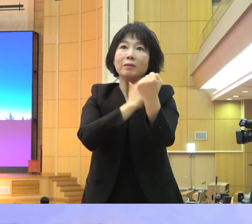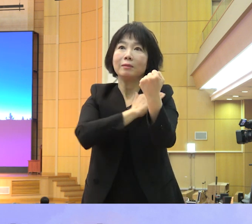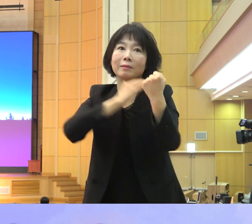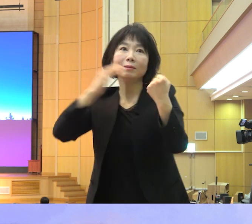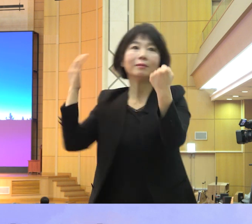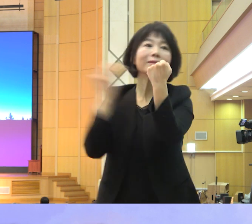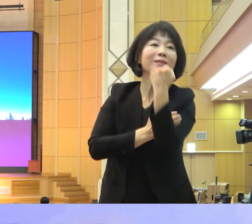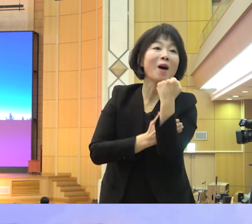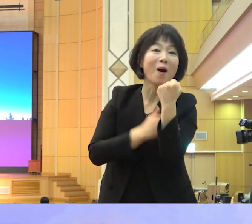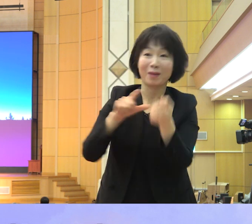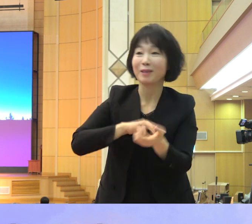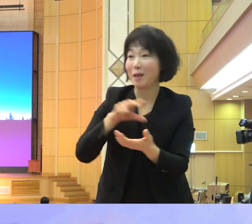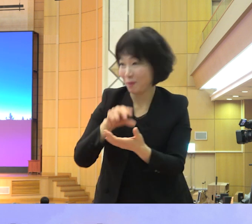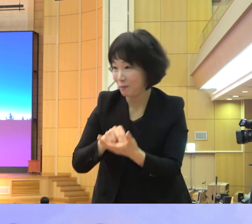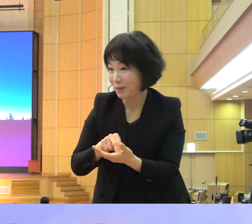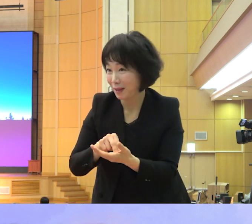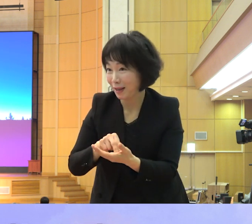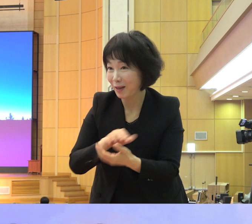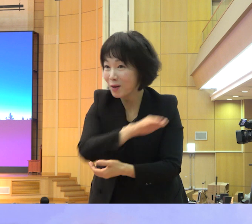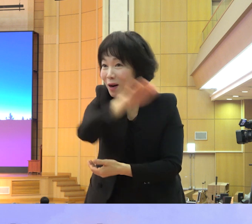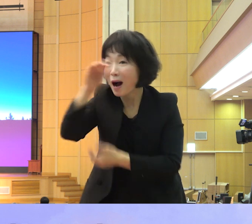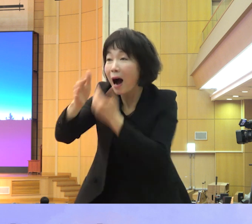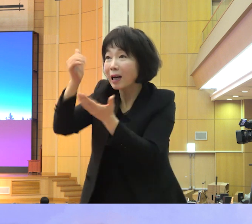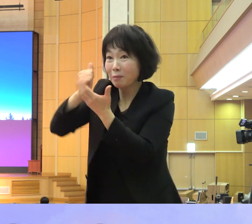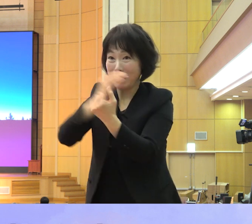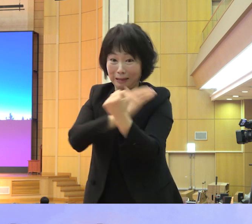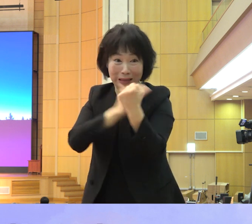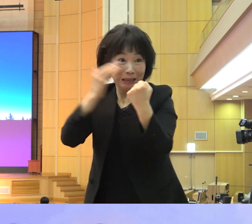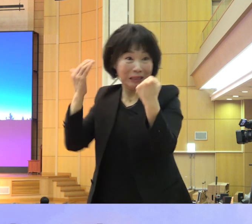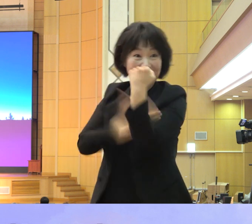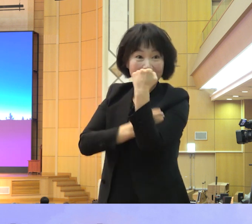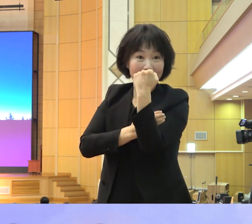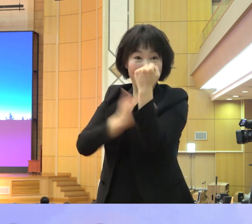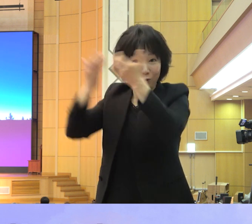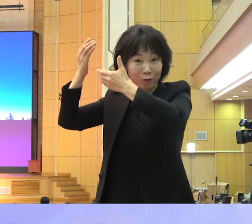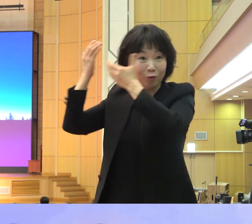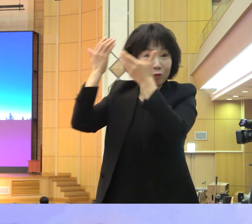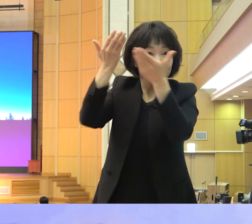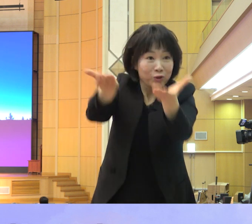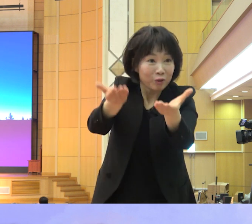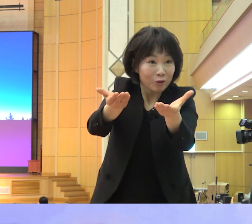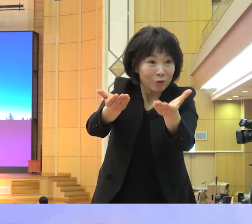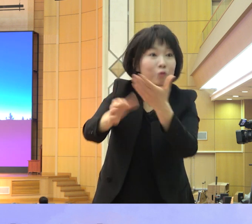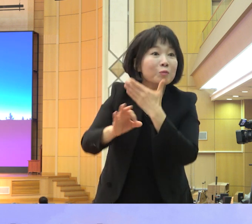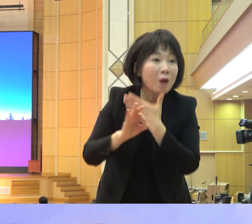제목으로 말씀드린 것입니다. 우리에게 주님의 능력이 역사할 때